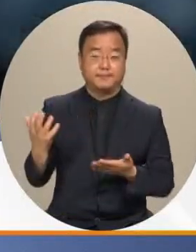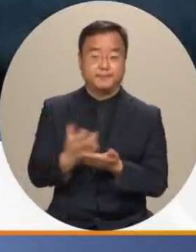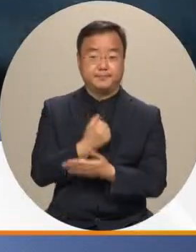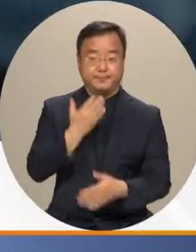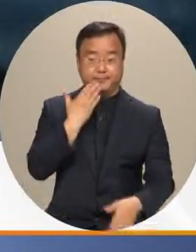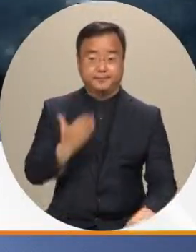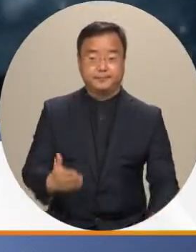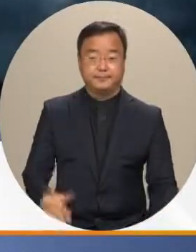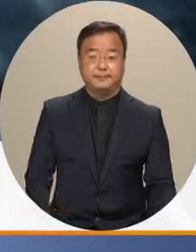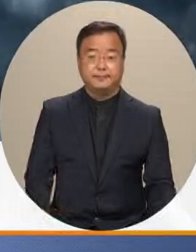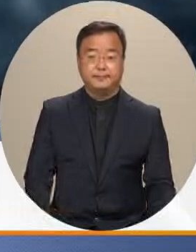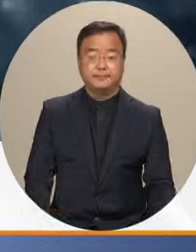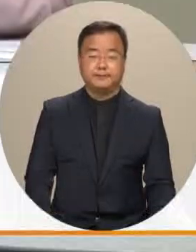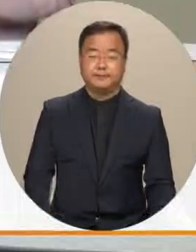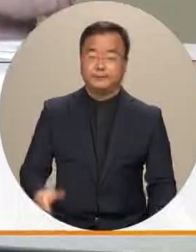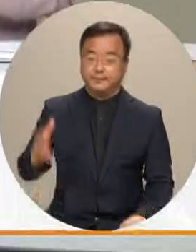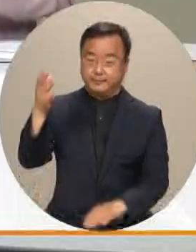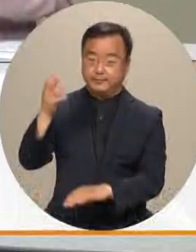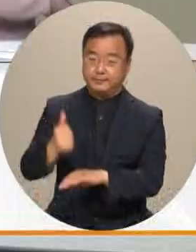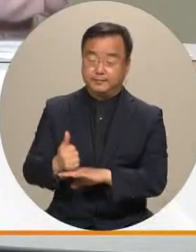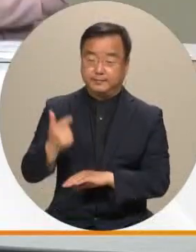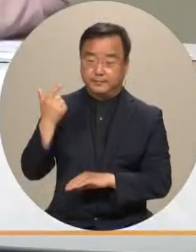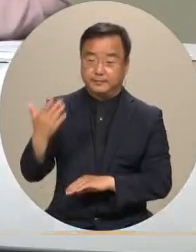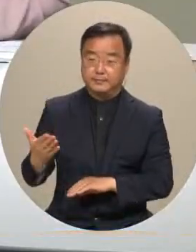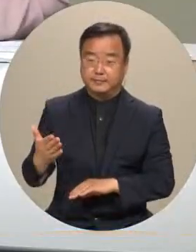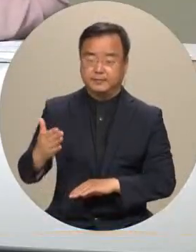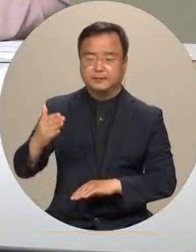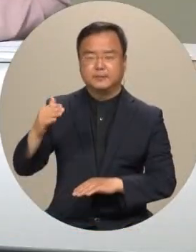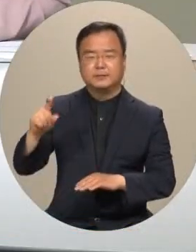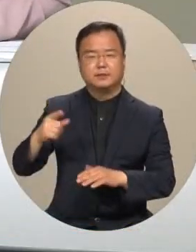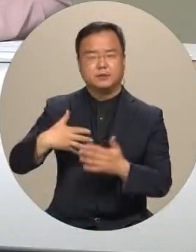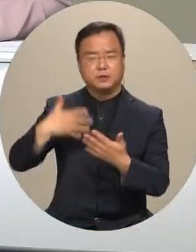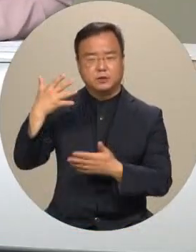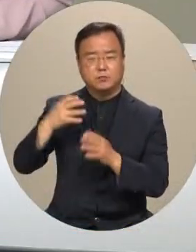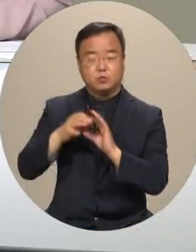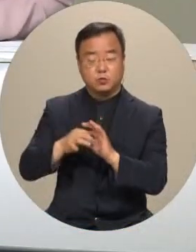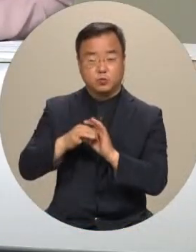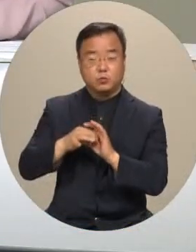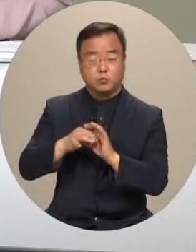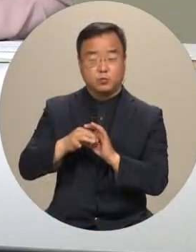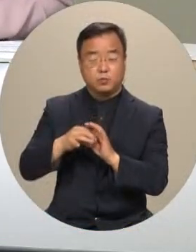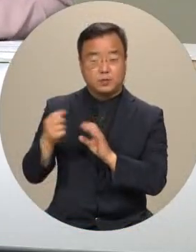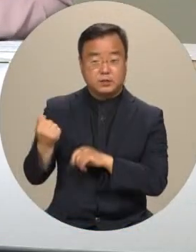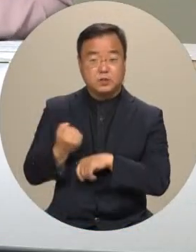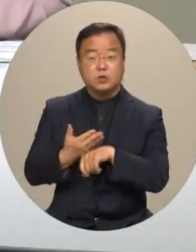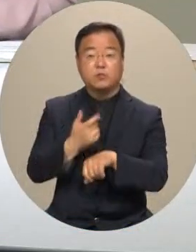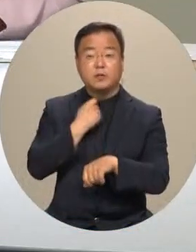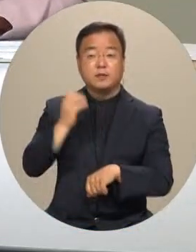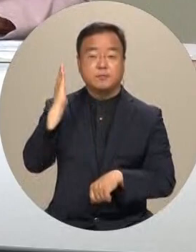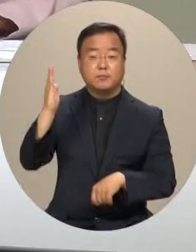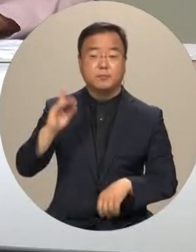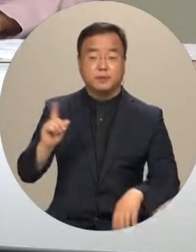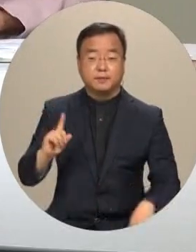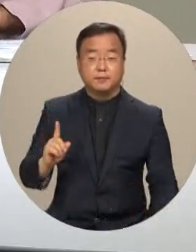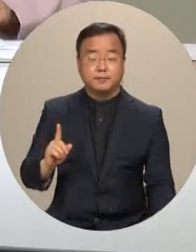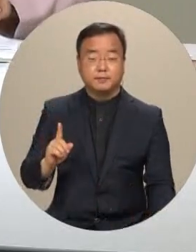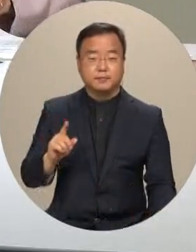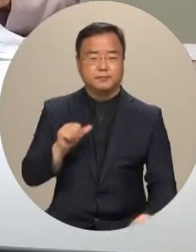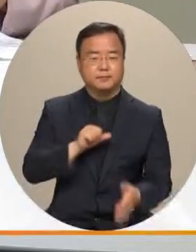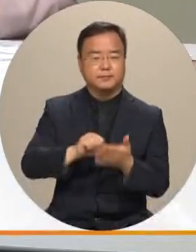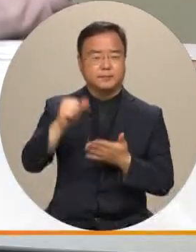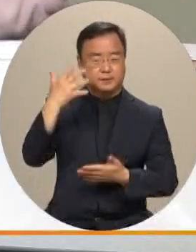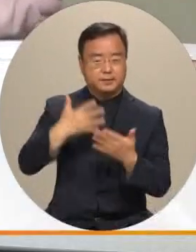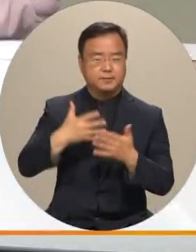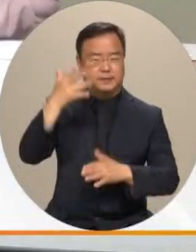예 그렇다면 마지막으로이 작품을 통해서 관객들에게 전하고 싶으신 메시지도 있으실까요 애니메이션